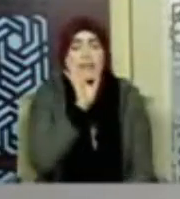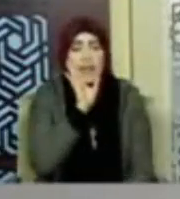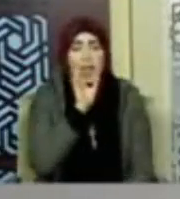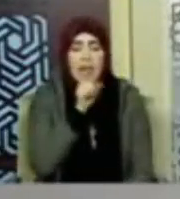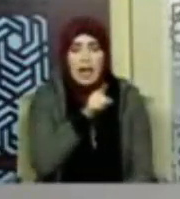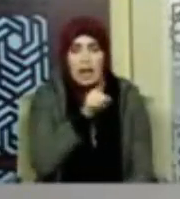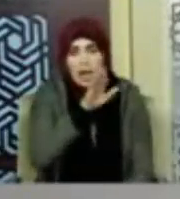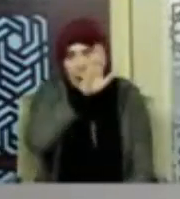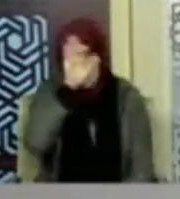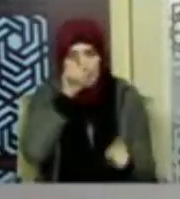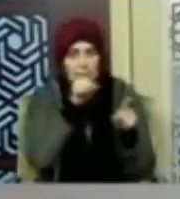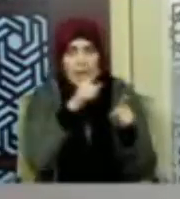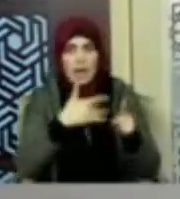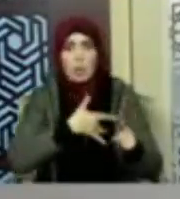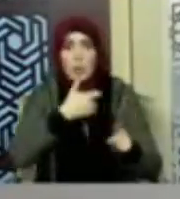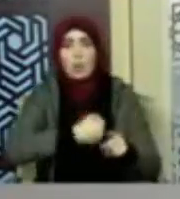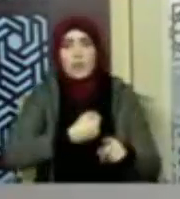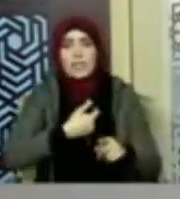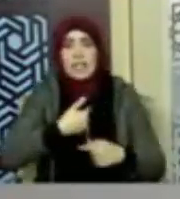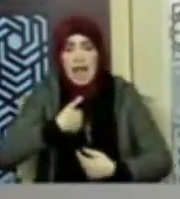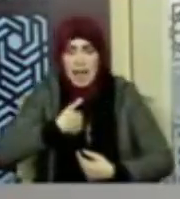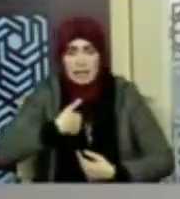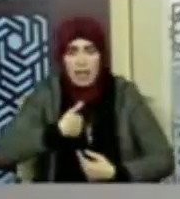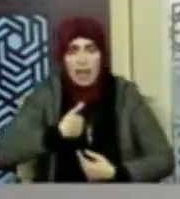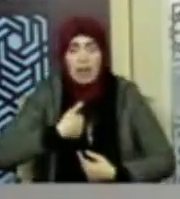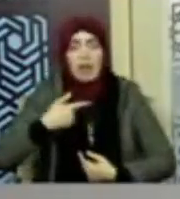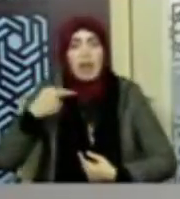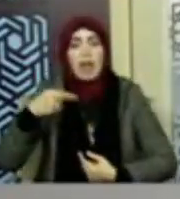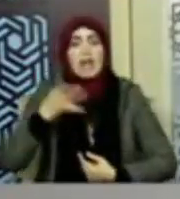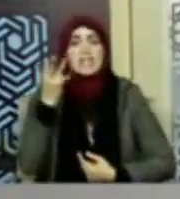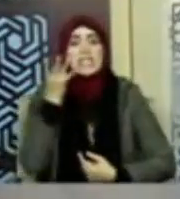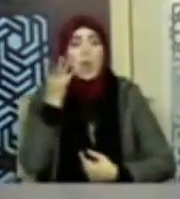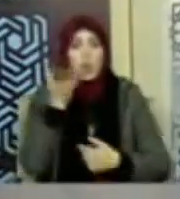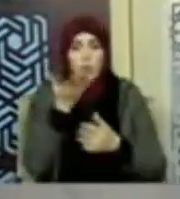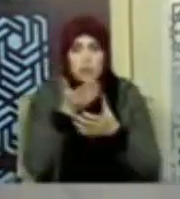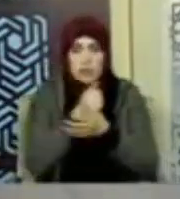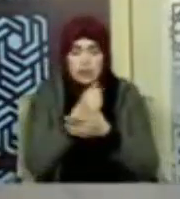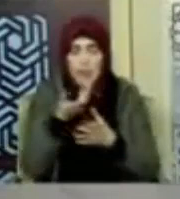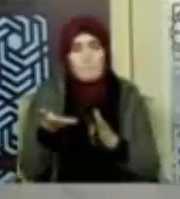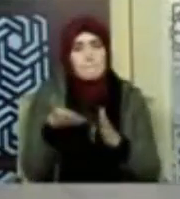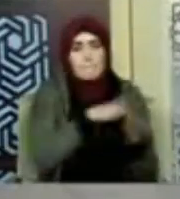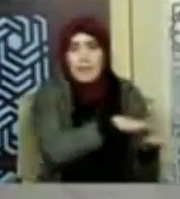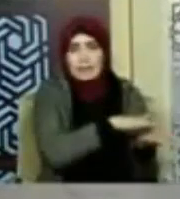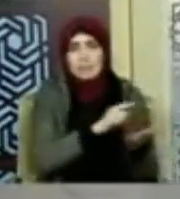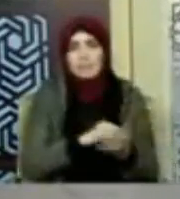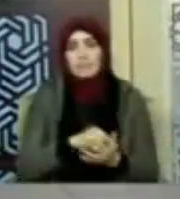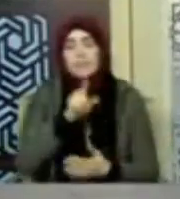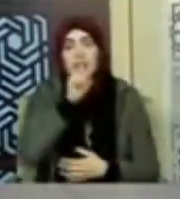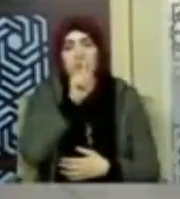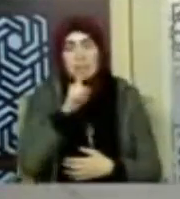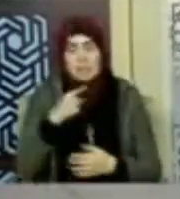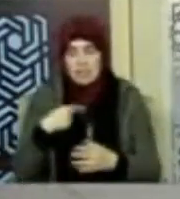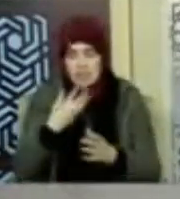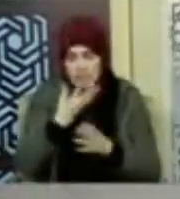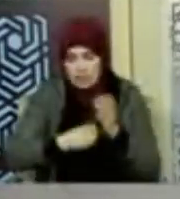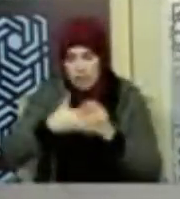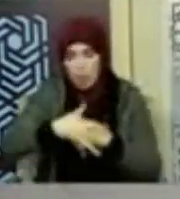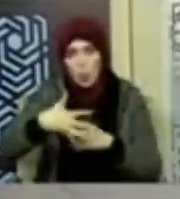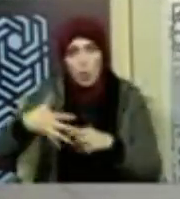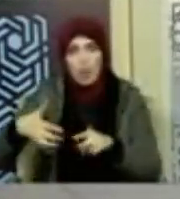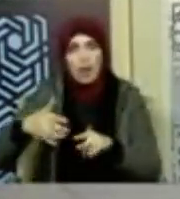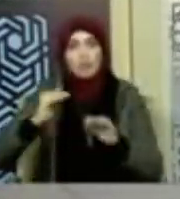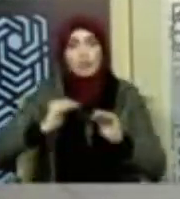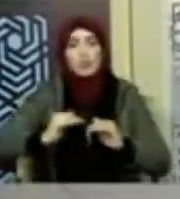المؤمنين، هلك زوجي وترك لي أطفالا صبية صغارا،